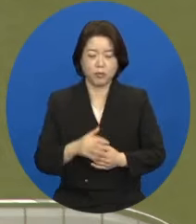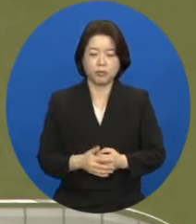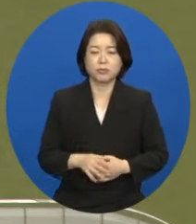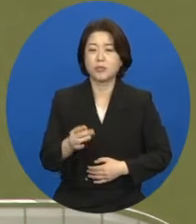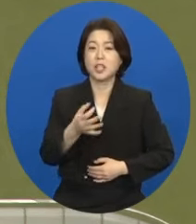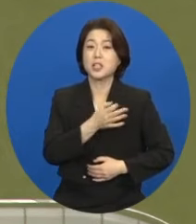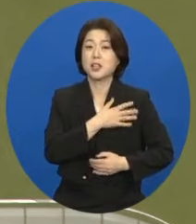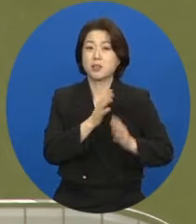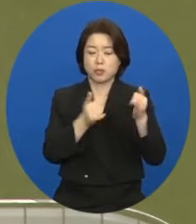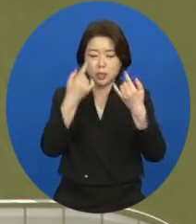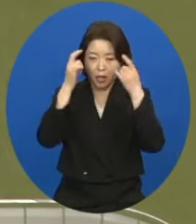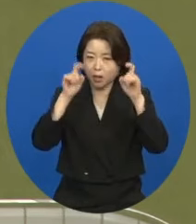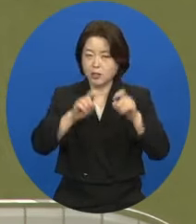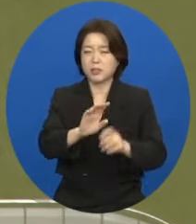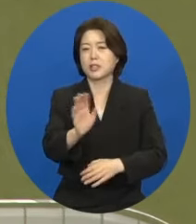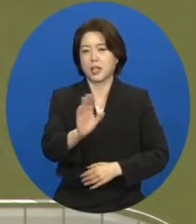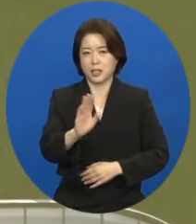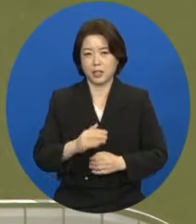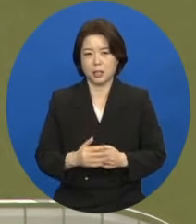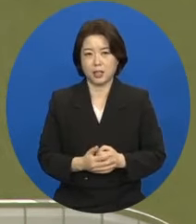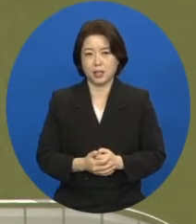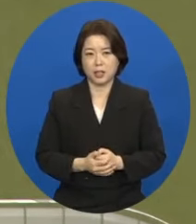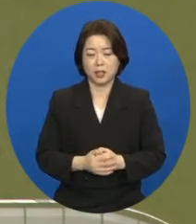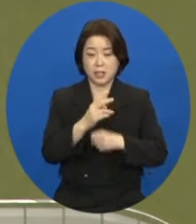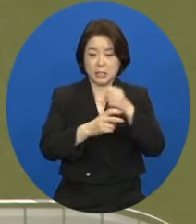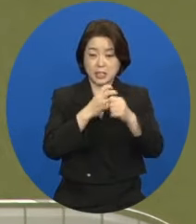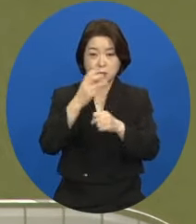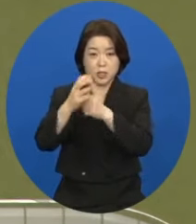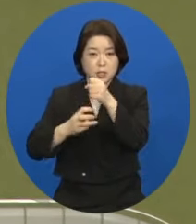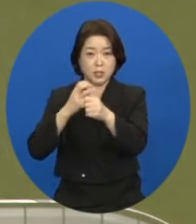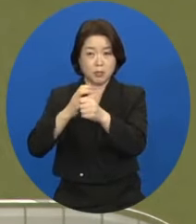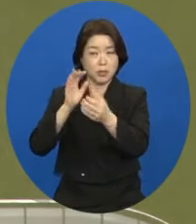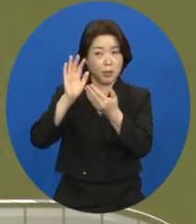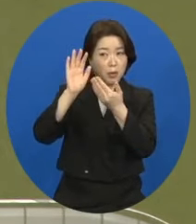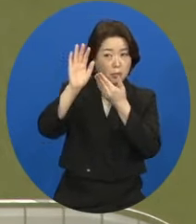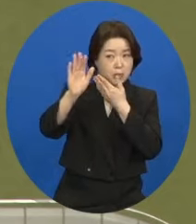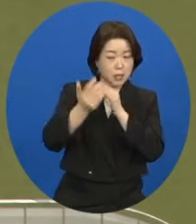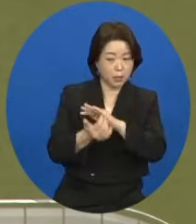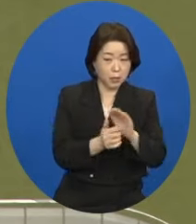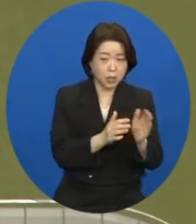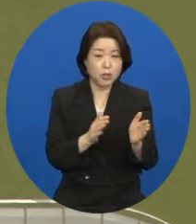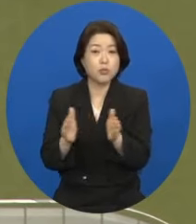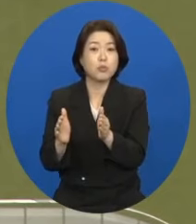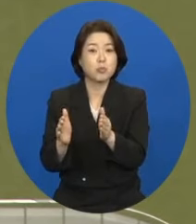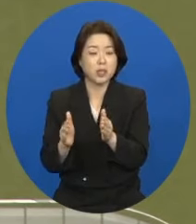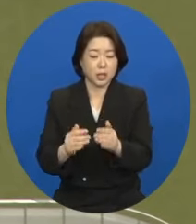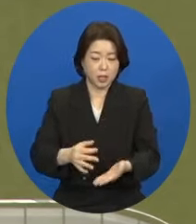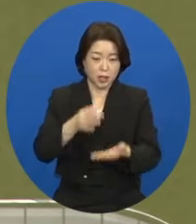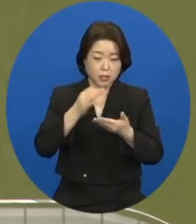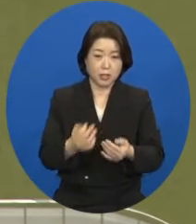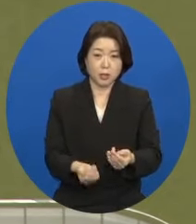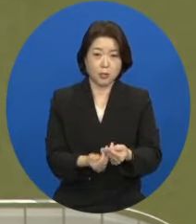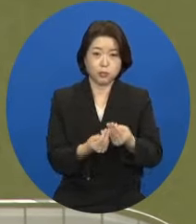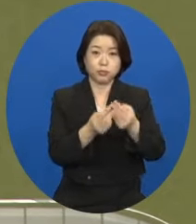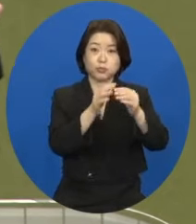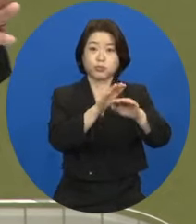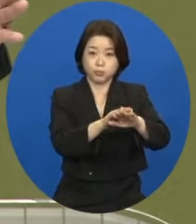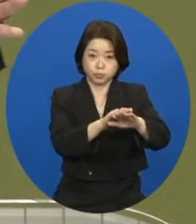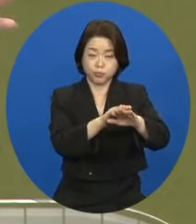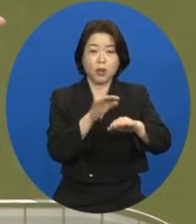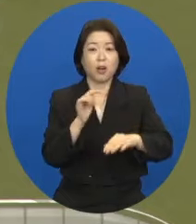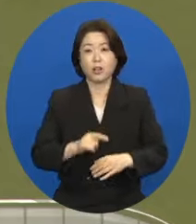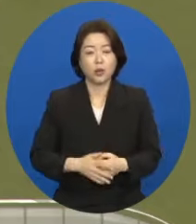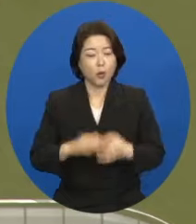부자는요 어리석지 않습니다. 20년 30년 미래를 대비해서 재산을 모아놓은 거예요. 여러분 이것을